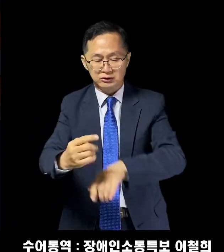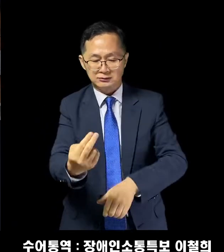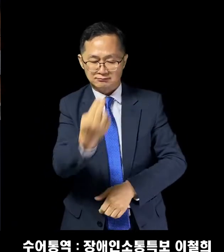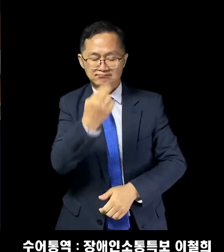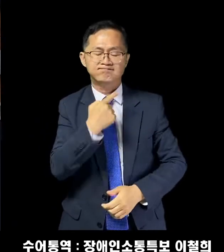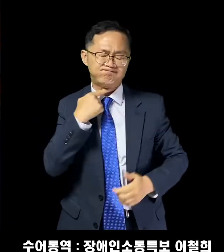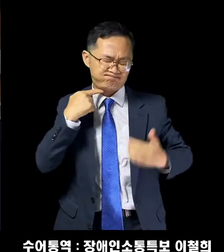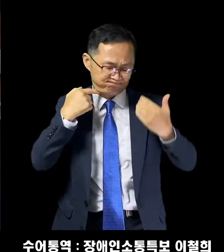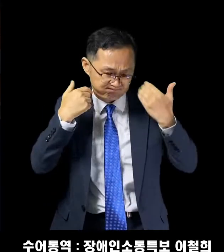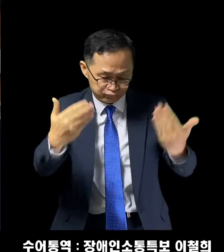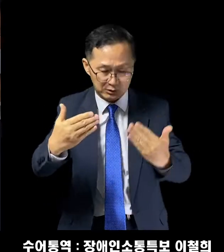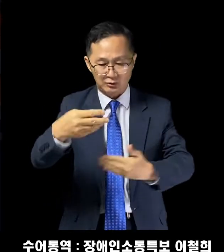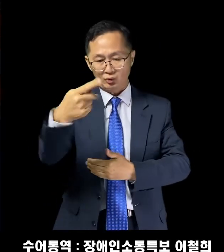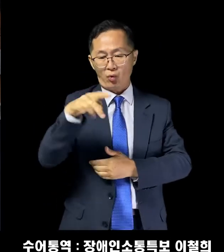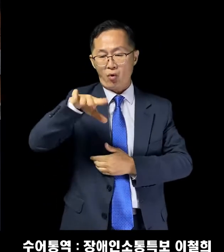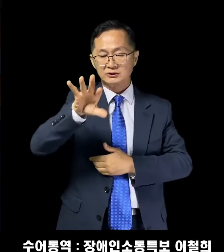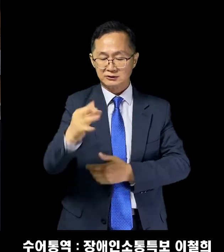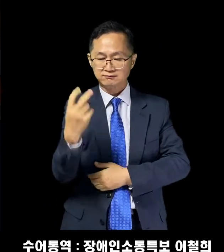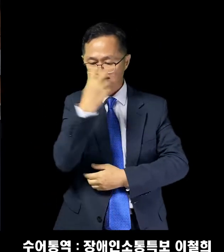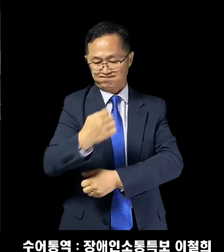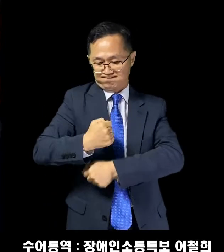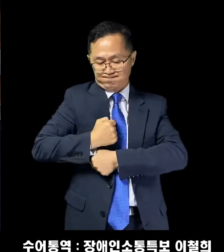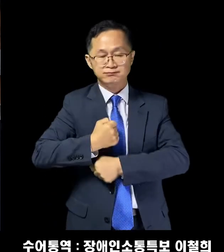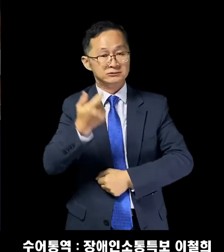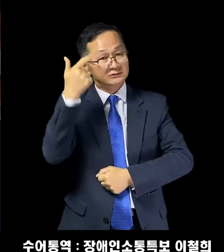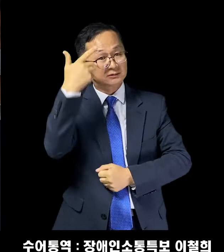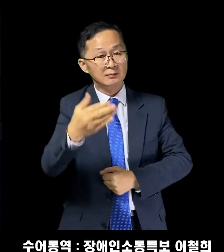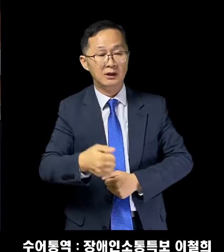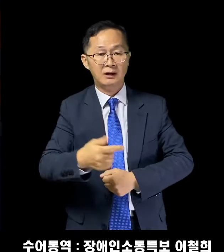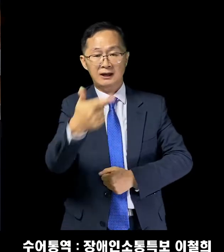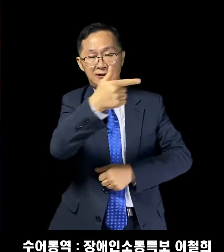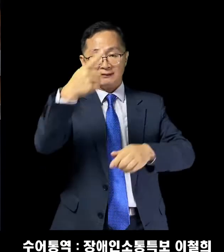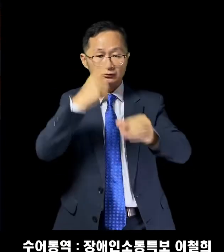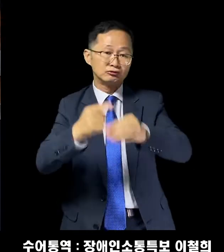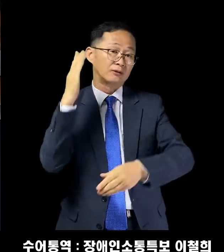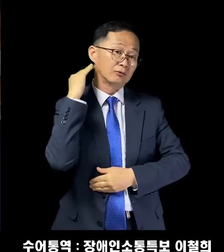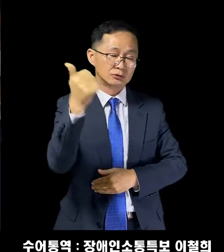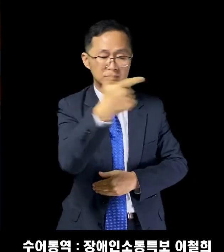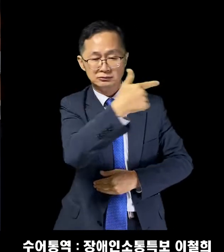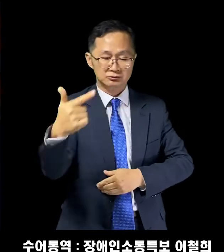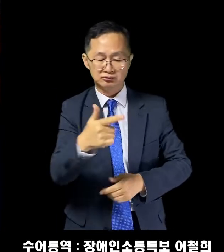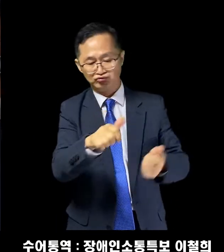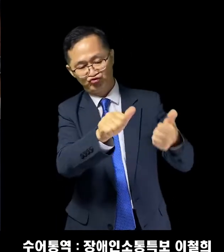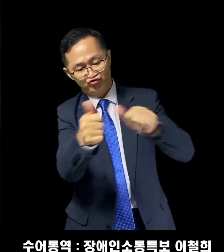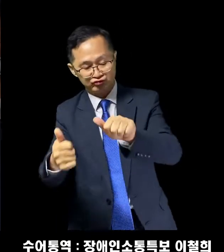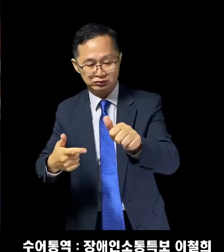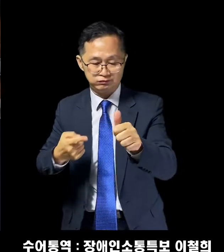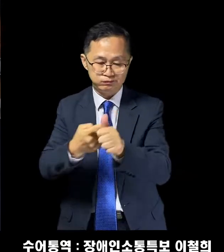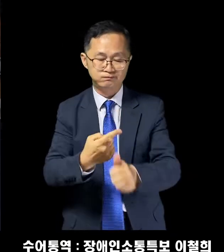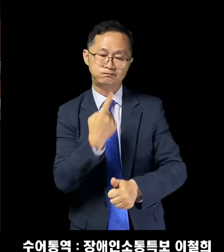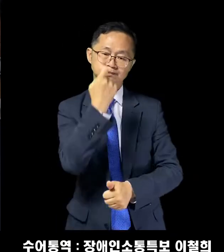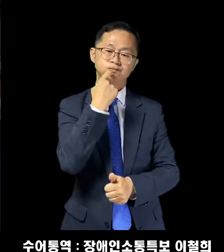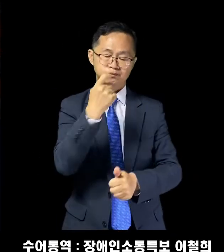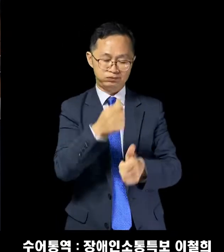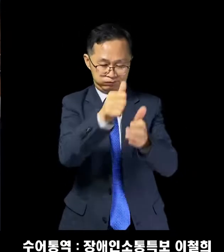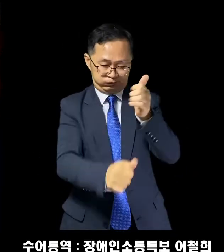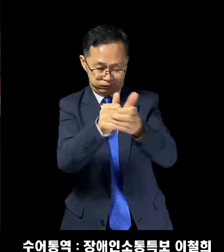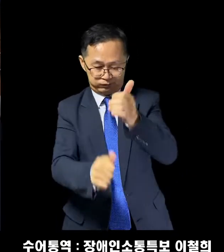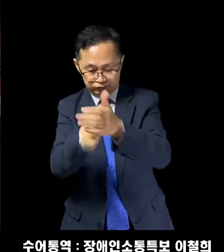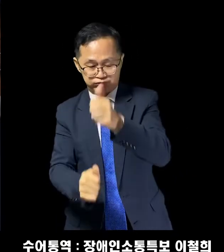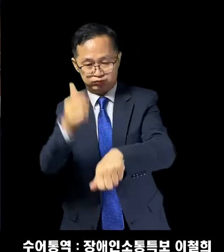김대중 대통령은 왜 숱한 죽음의 고비를 넘고 잇따라 패배하면서도 끝내